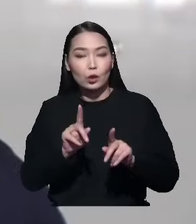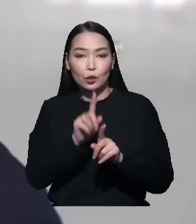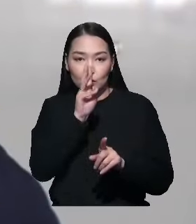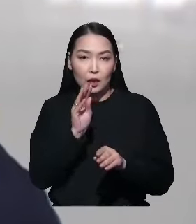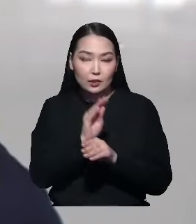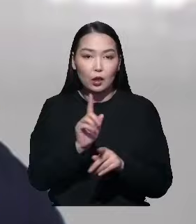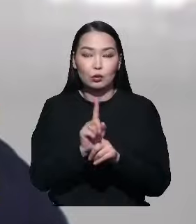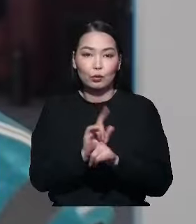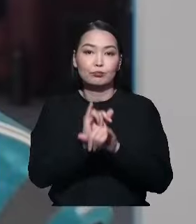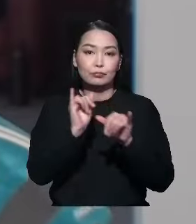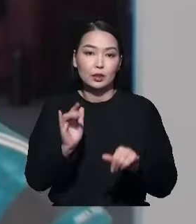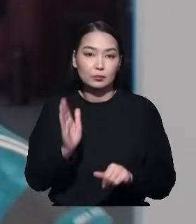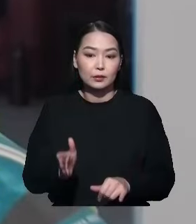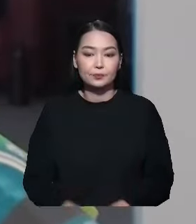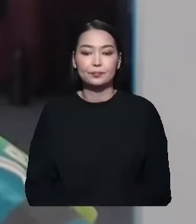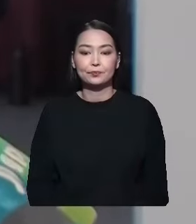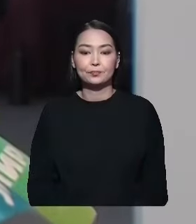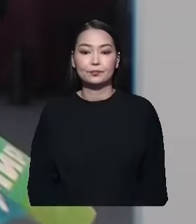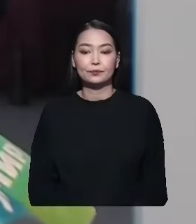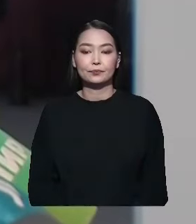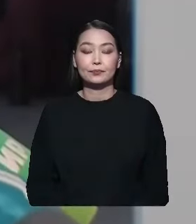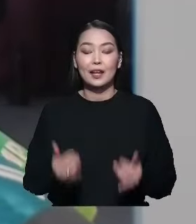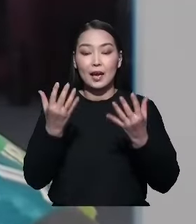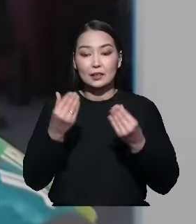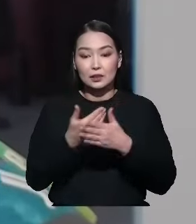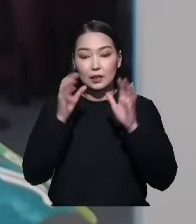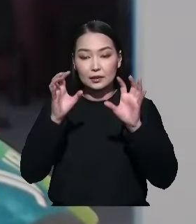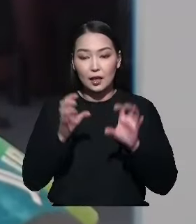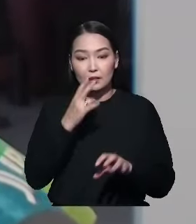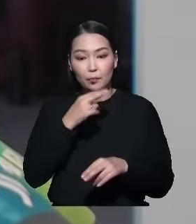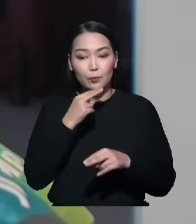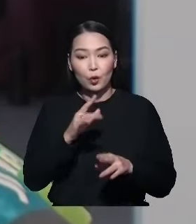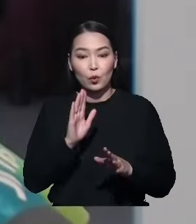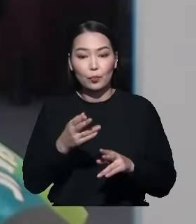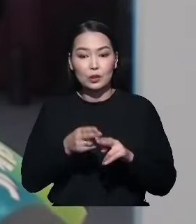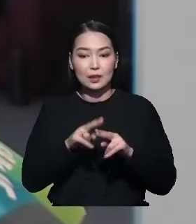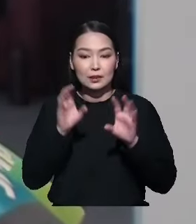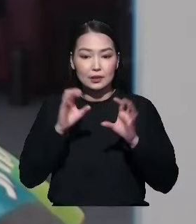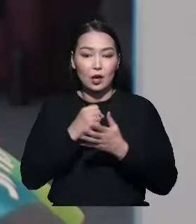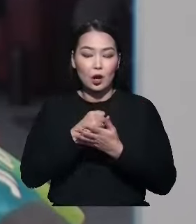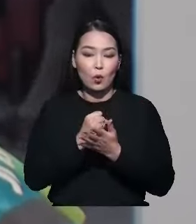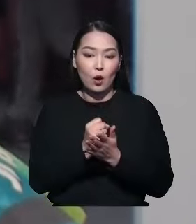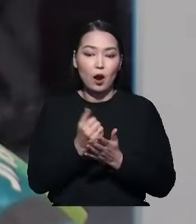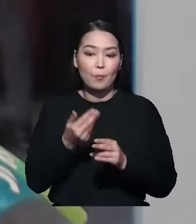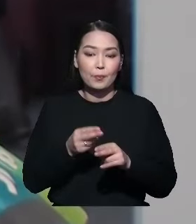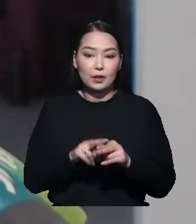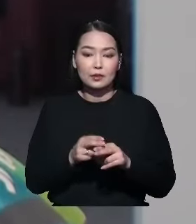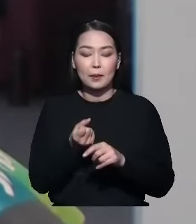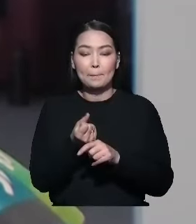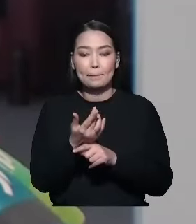ақыны біз белгілеп отырмыз. Қазіргі заңды қарайтын болсақ, жас ғалым деген ұғым жоқ. Бірақ заңның ішінде ол бірнеше